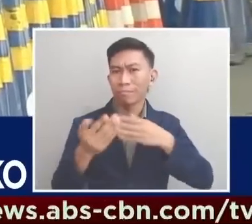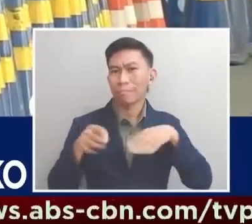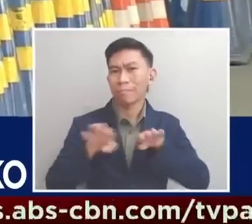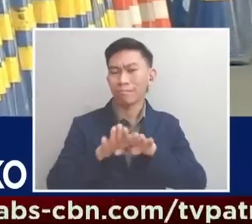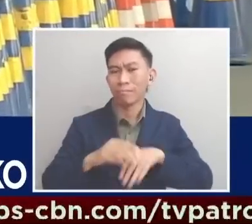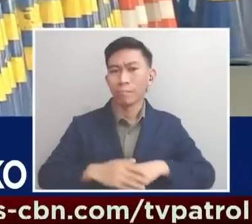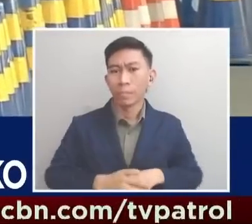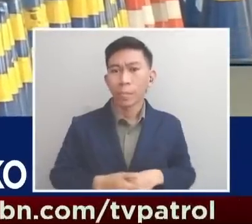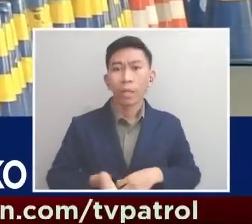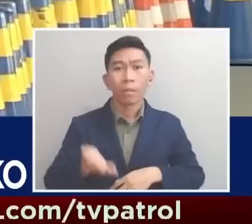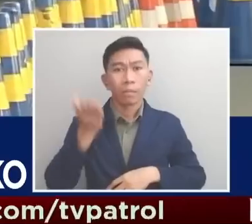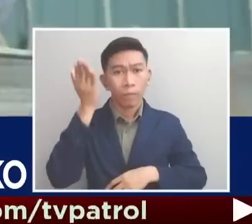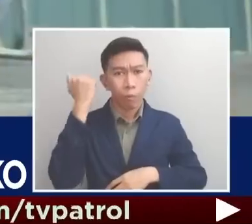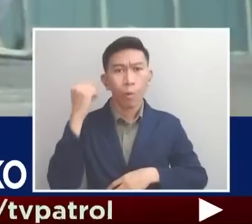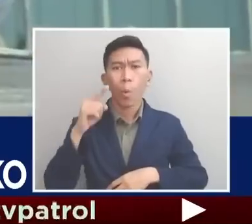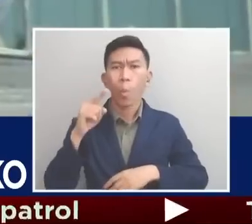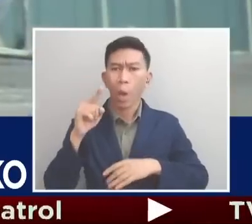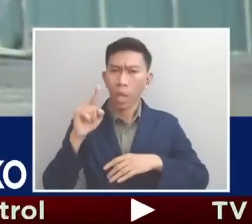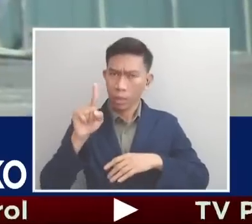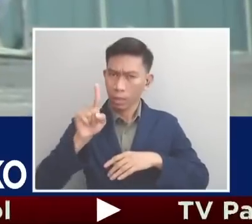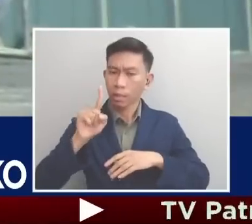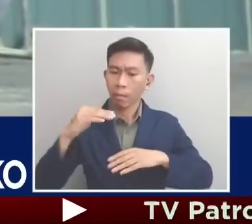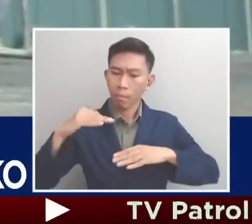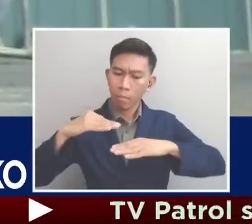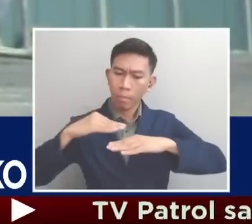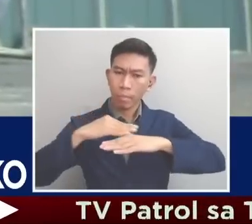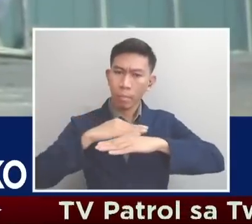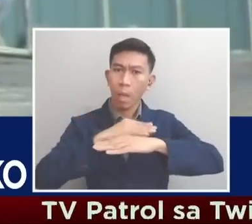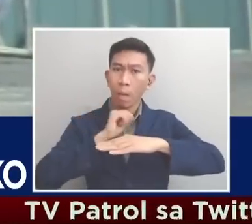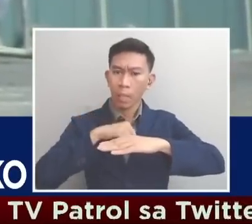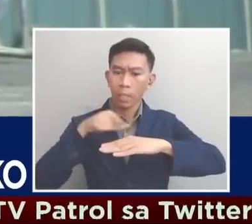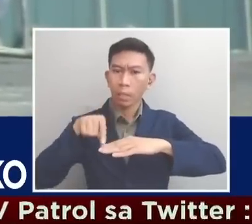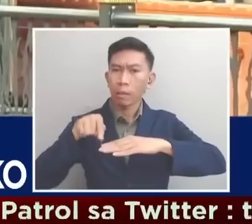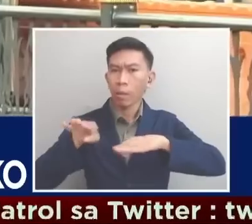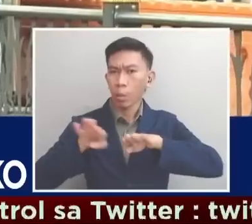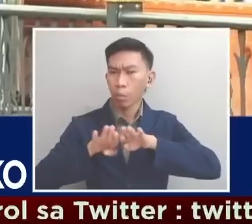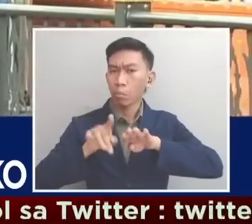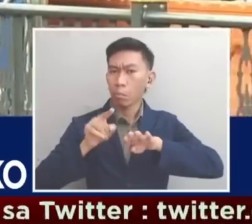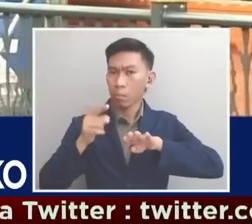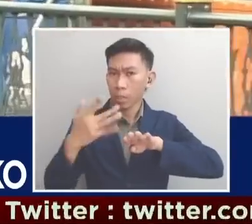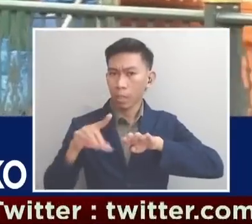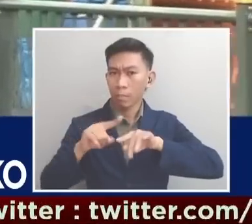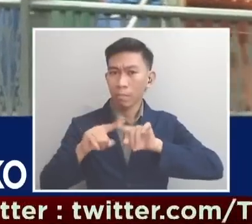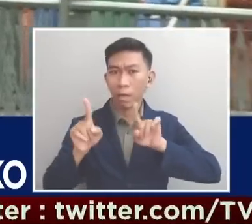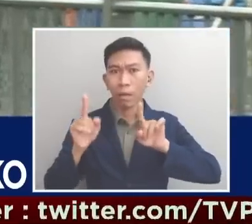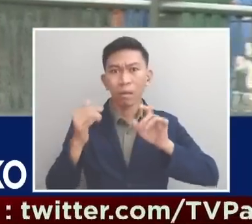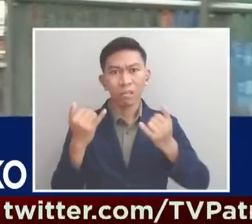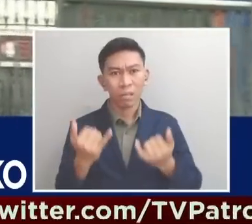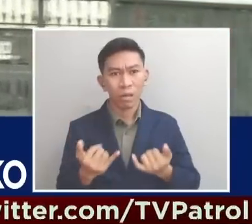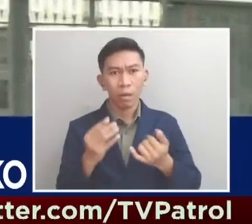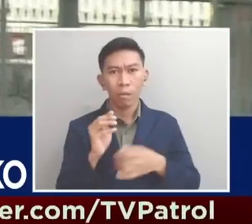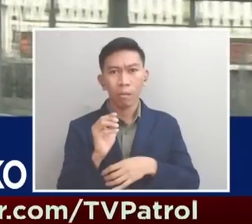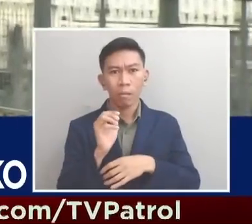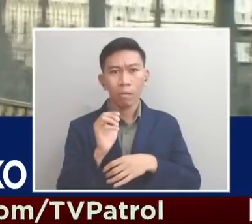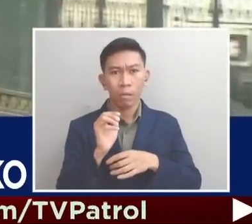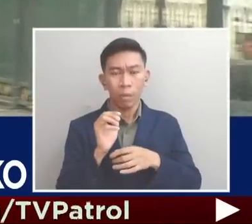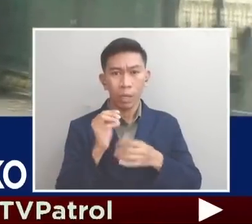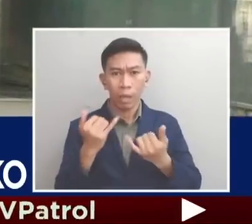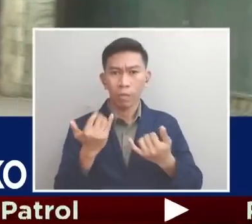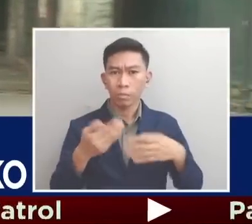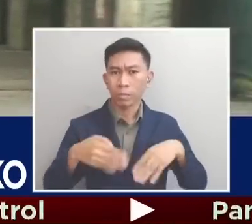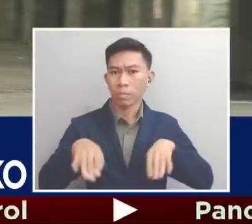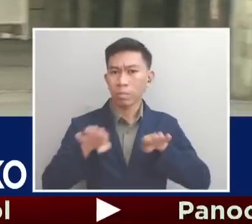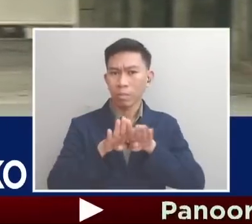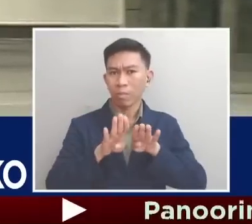linya ng Lagusnilan underpass mula nang simulan ang rehabilitasyon noong Mayo, tuluyan na itong isinara sa lahat ng uri ng